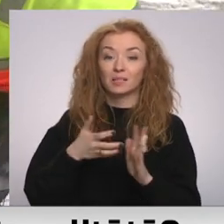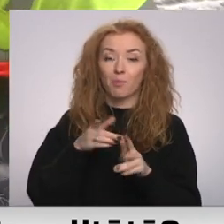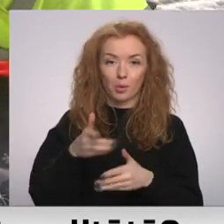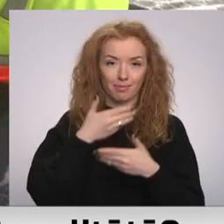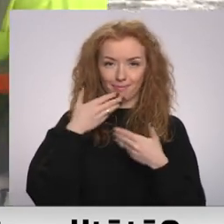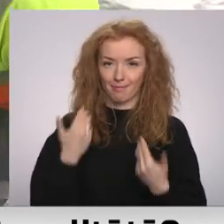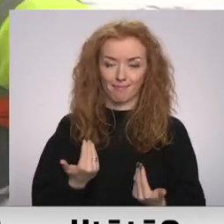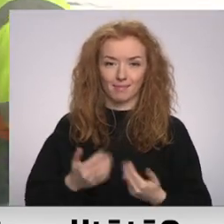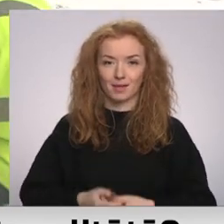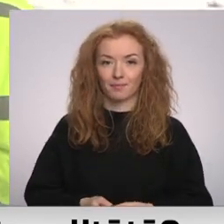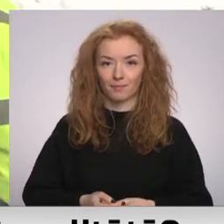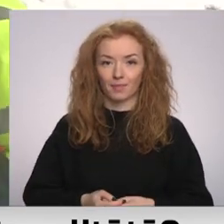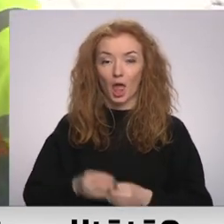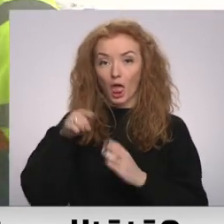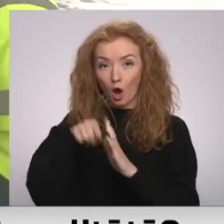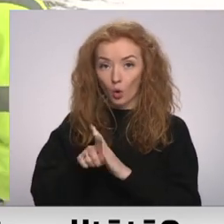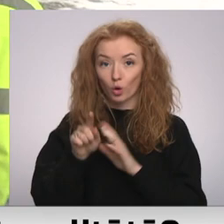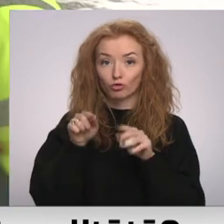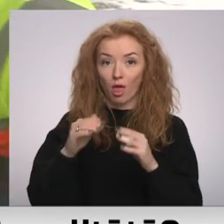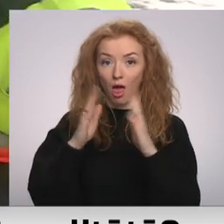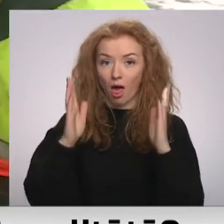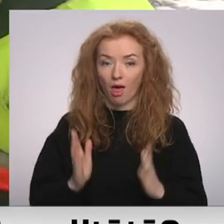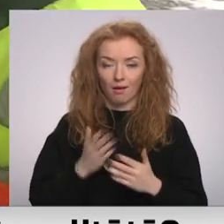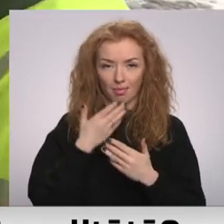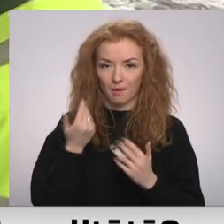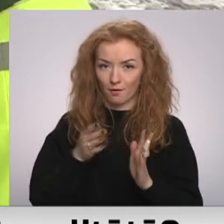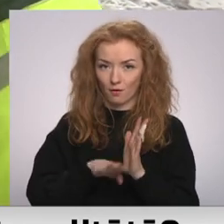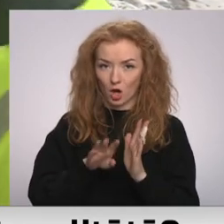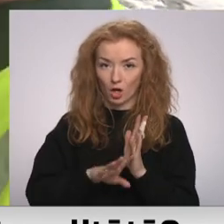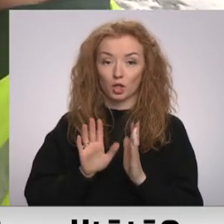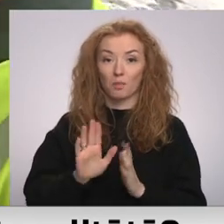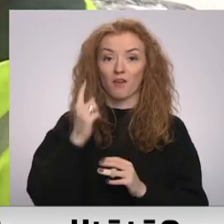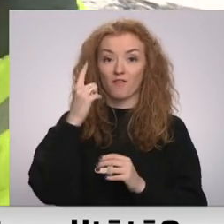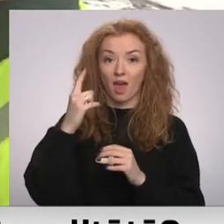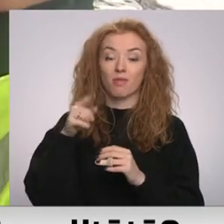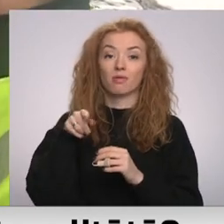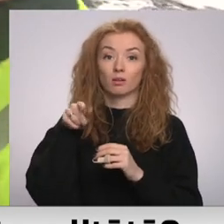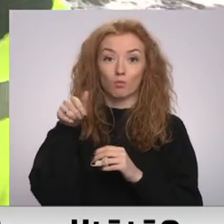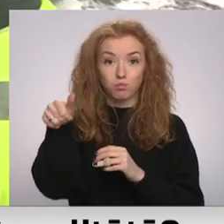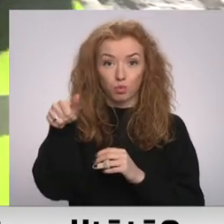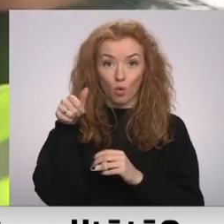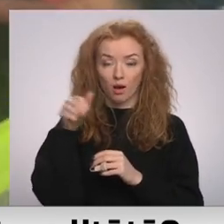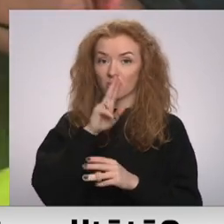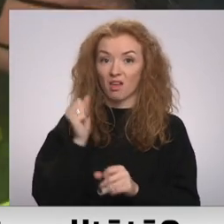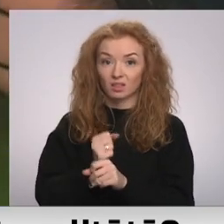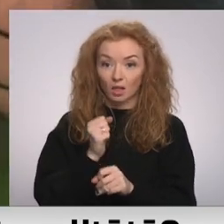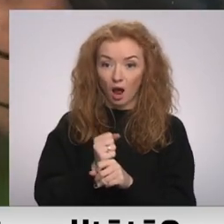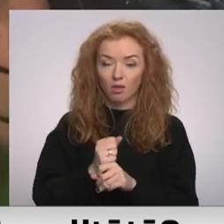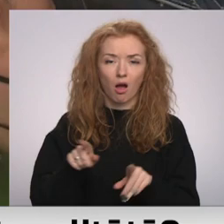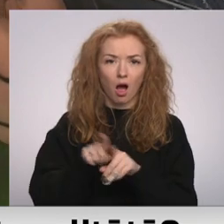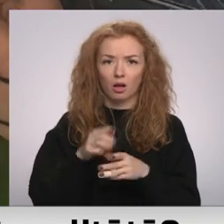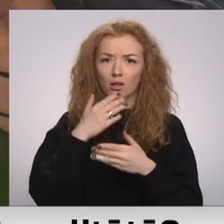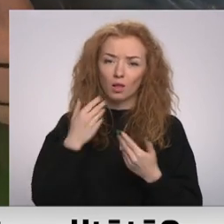šo ratiņkrēslu. Iekļūt šajā ēkā nebija vienkārši. Pie vienas ieejas novietota poga, kas nestrādā, un nav arī